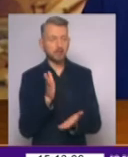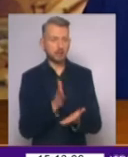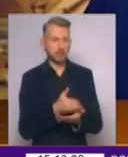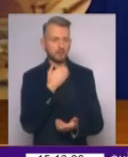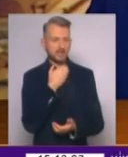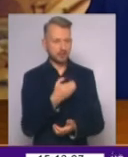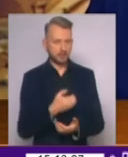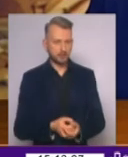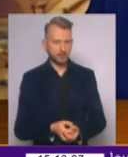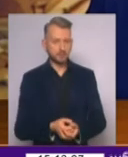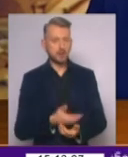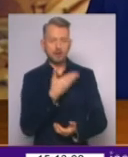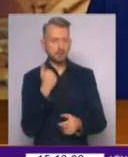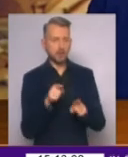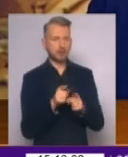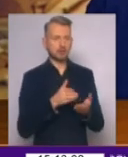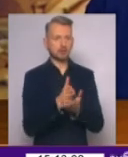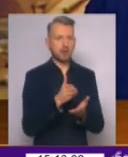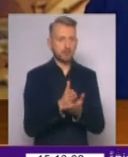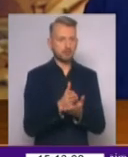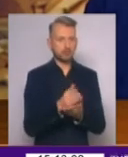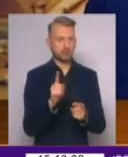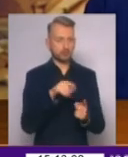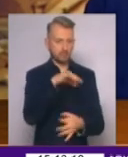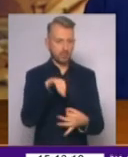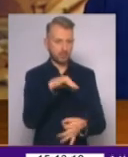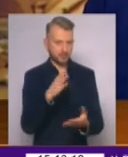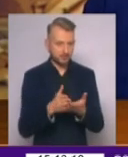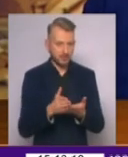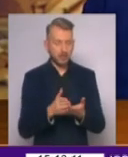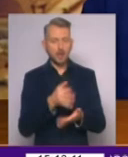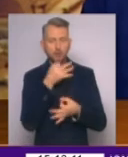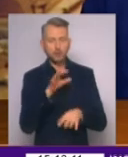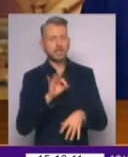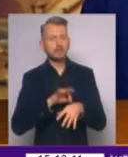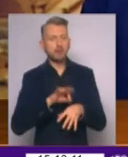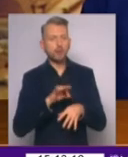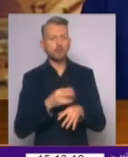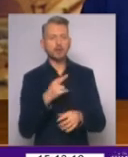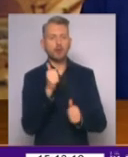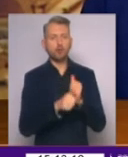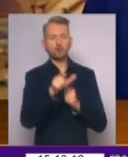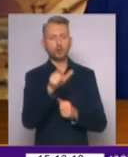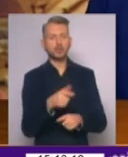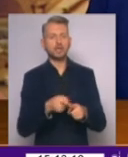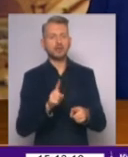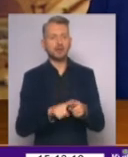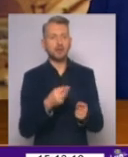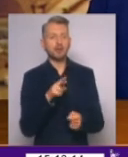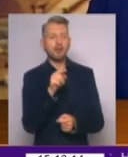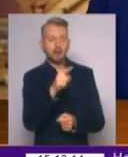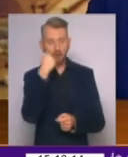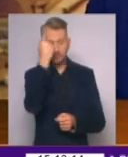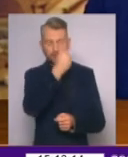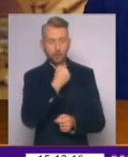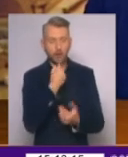Угу. Нема таких напрямів не дефіцитних. Тому що будь-яке захворювання для кожної людини – це і для неї індивідуальне, і